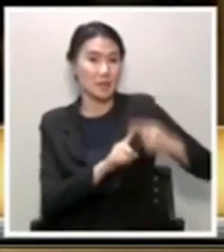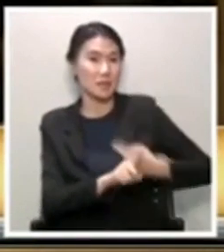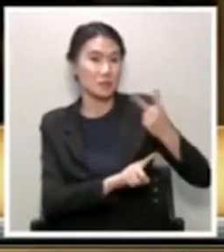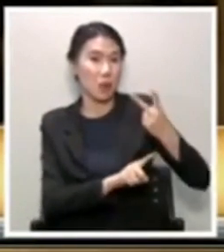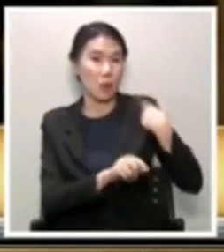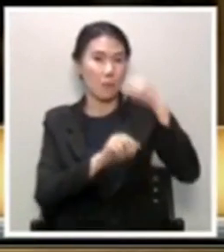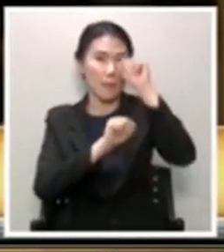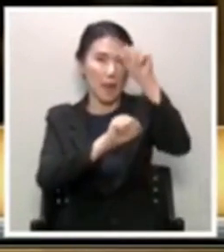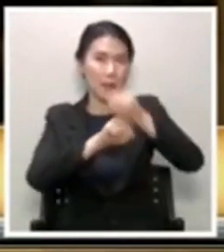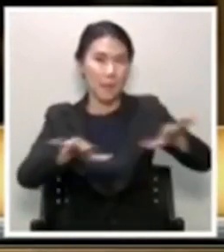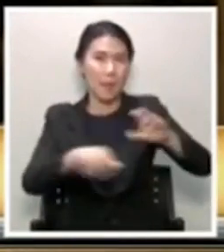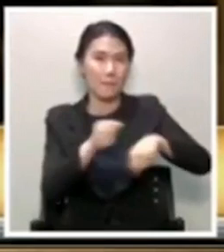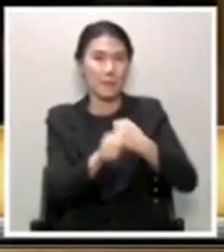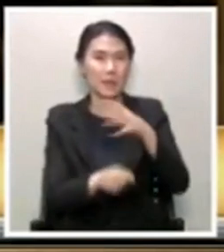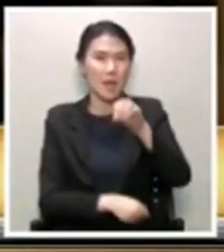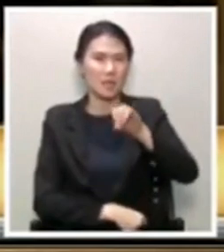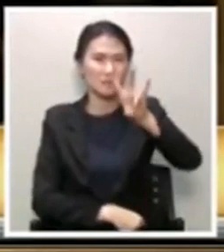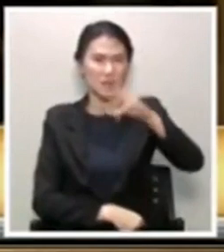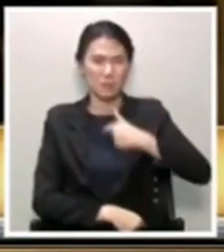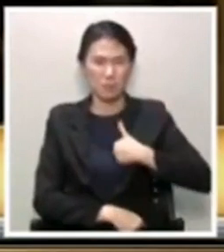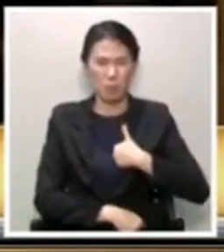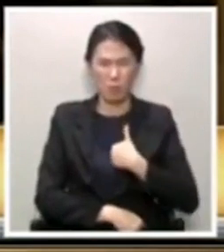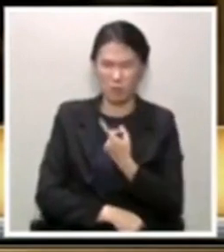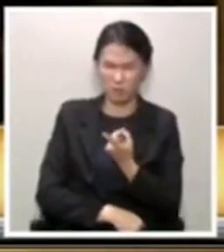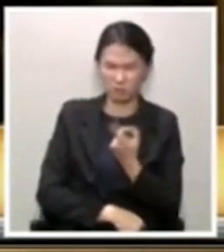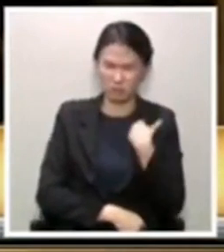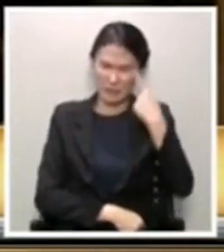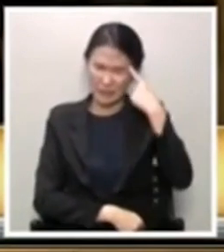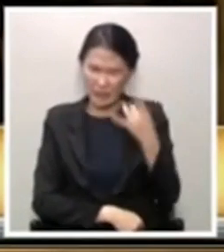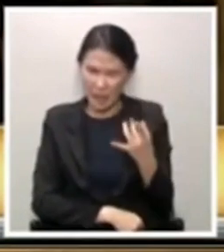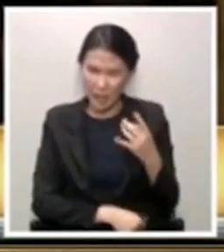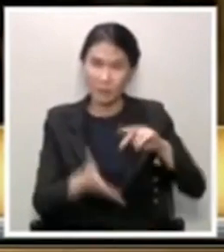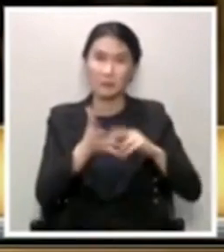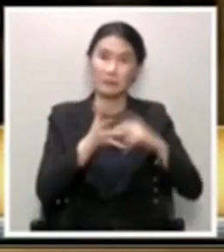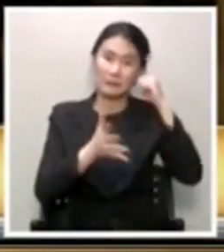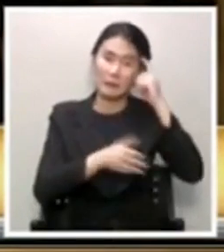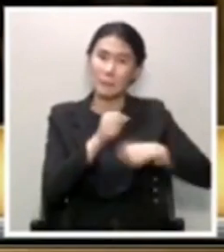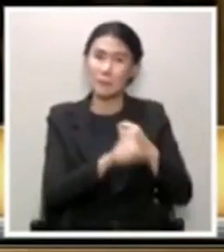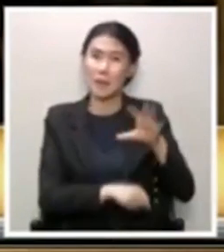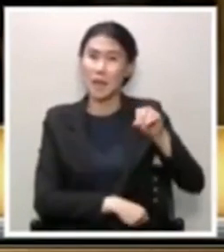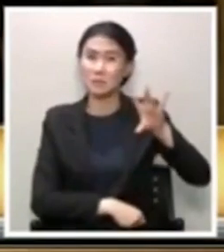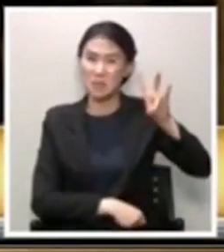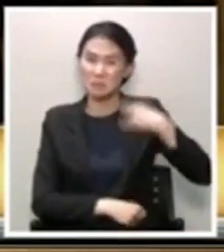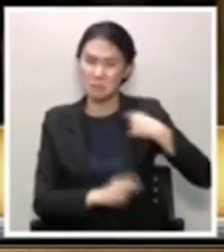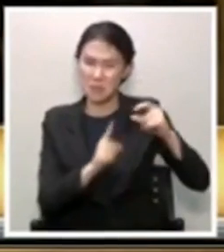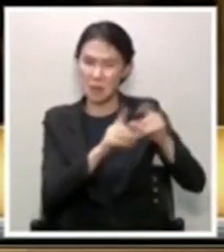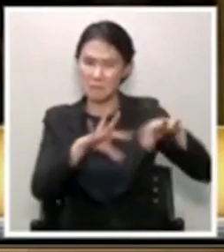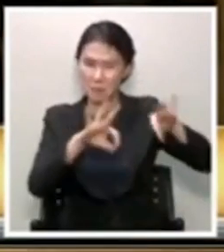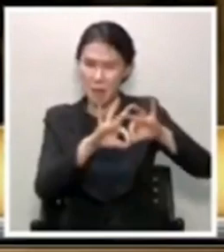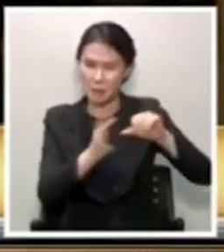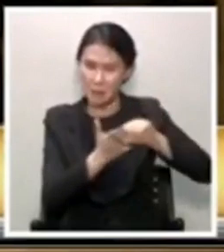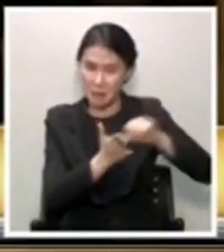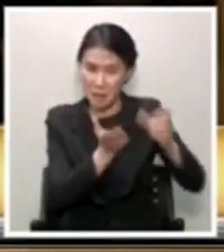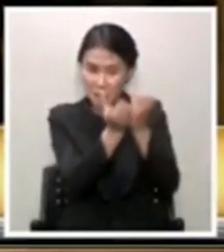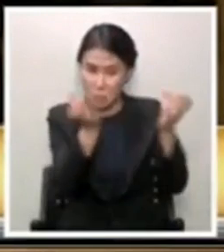าศใช้รัฐธรรมนูญ57ชั่วคราวผมก็เอะใจเฮ้ยเขาคิดอะไรอยู่นะทำไมรัฐธรรมนูญ57ถึงมีบทบัญญัติว่าด้วยการแก้รัฐธรรมนู